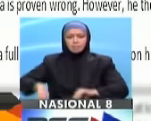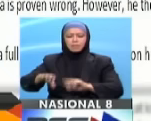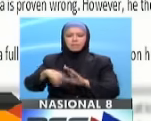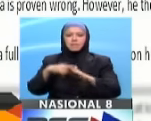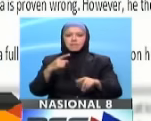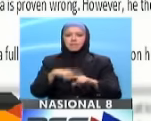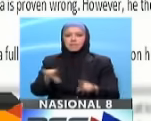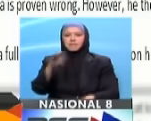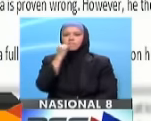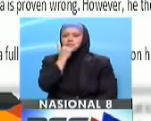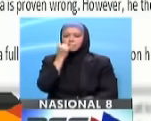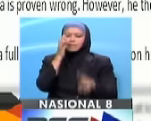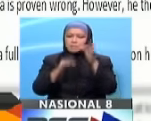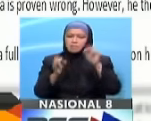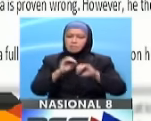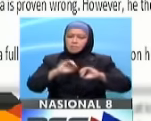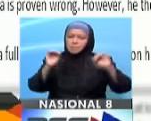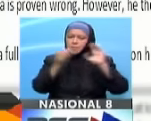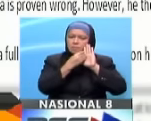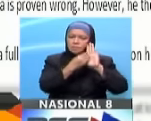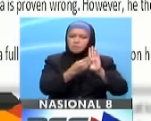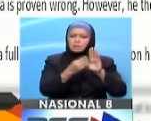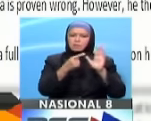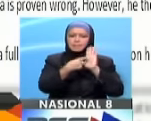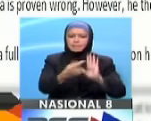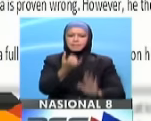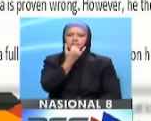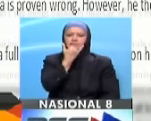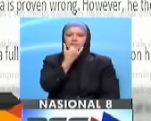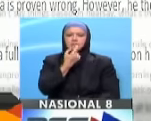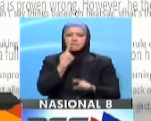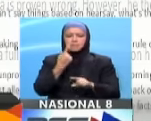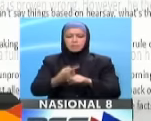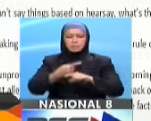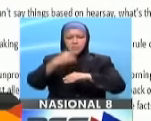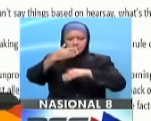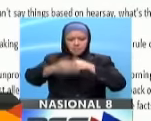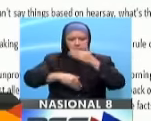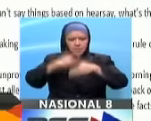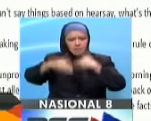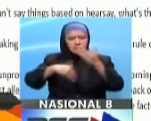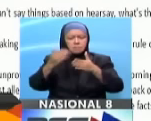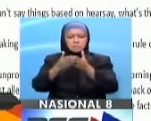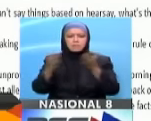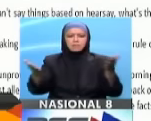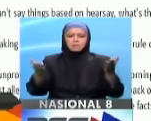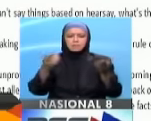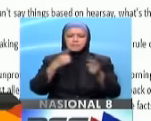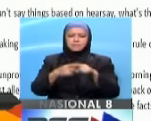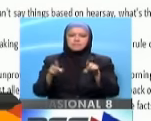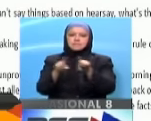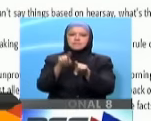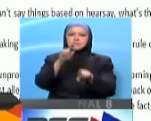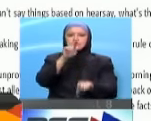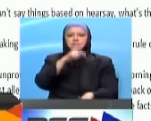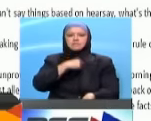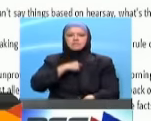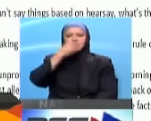kitar semula yang sering disensasikan oleh Tony Pua yang ternyata tidak memberi faedah kepada mana-mana pihak.